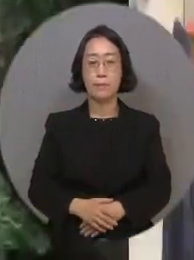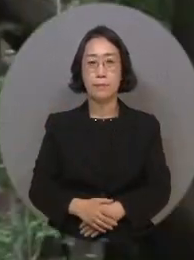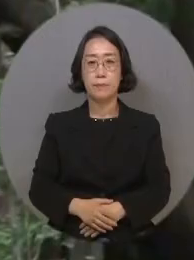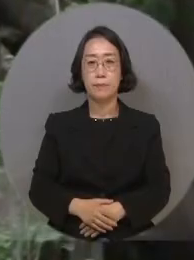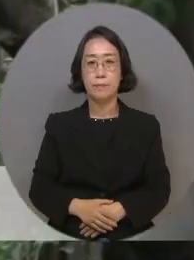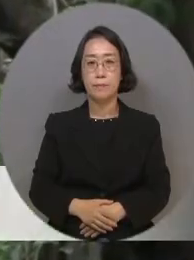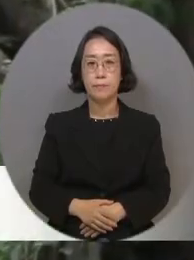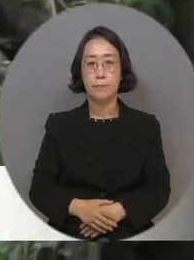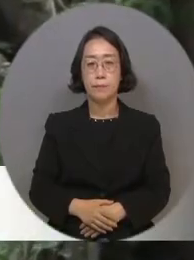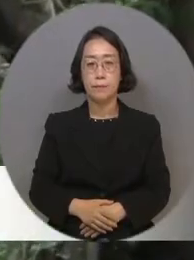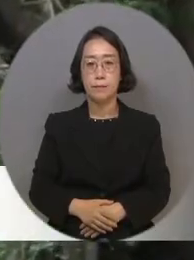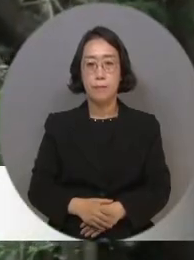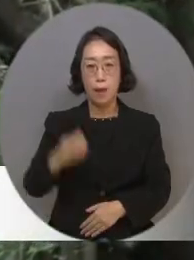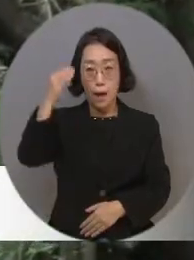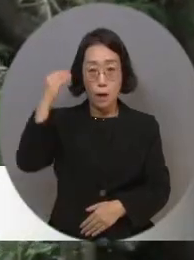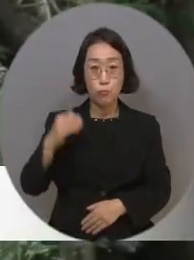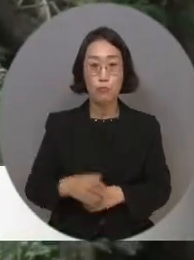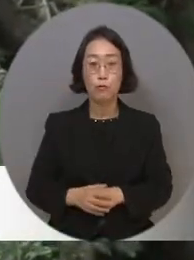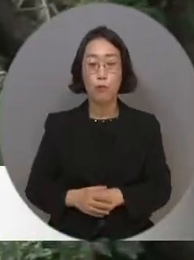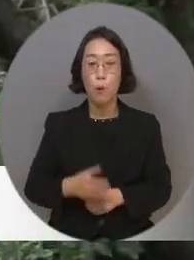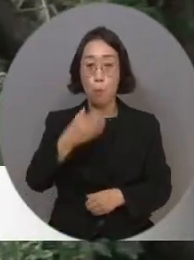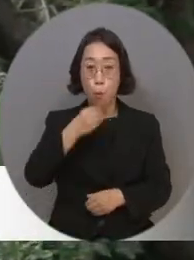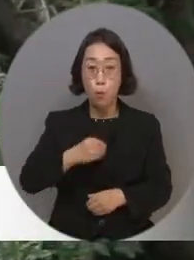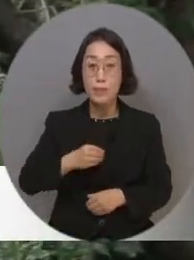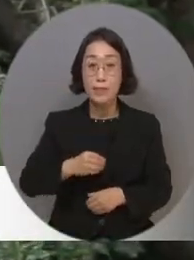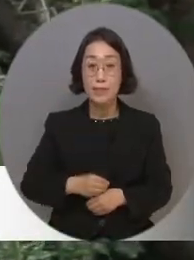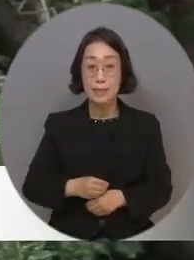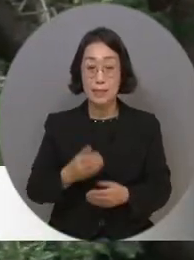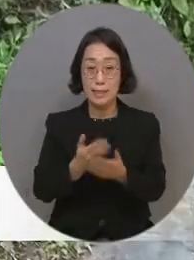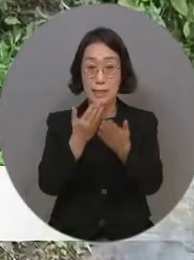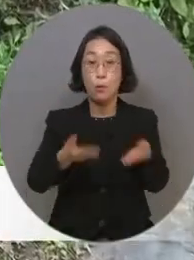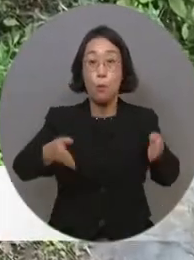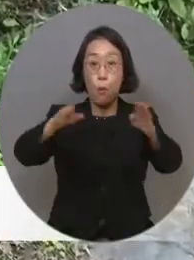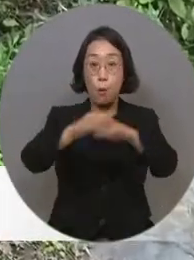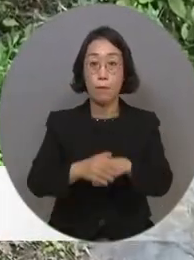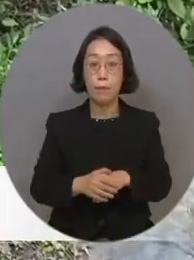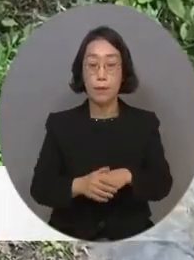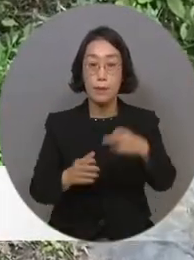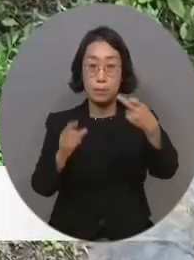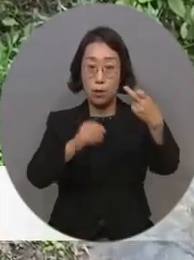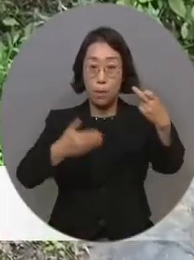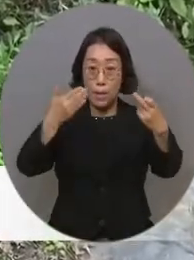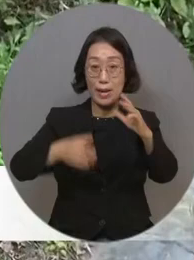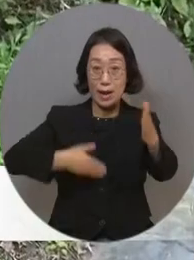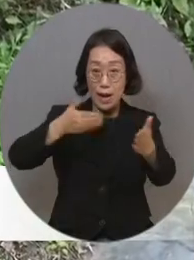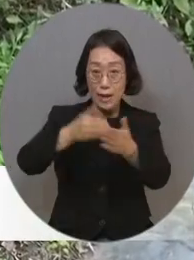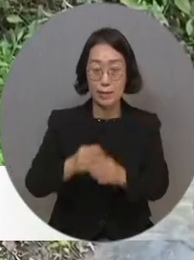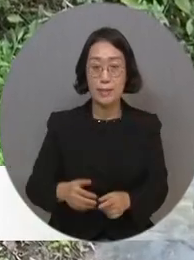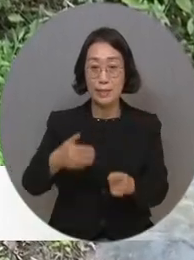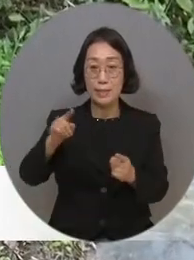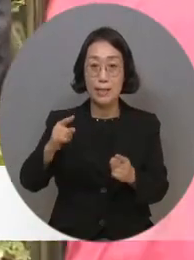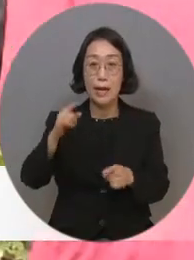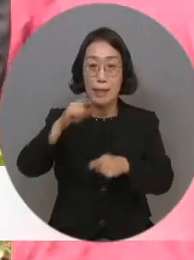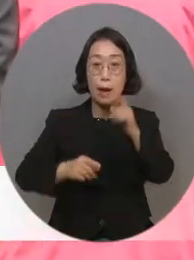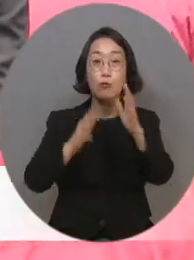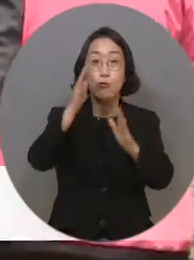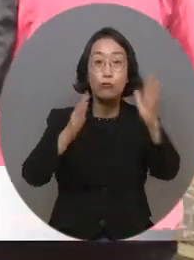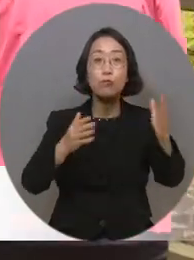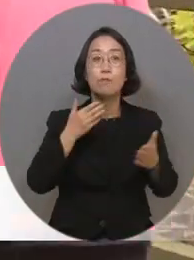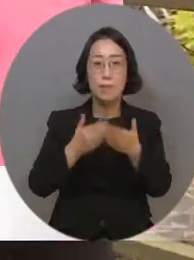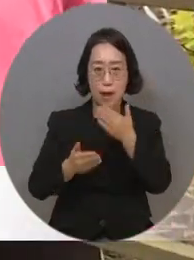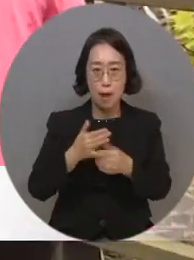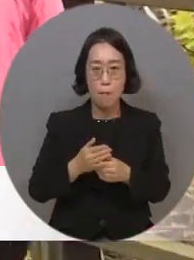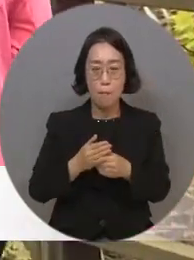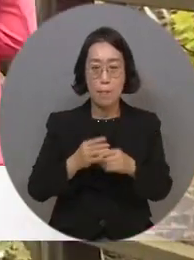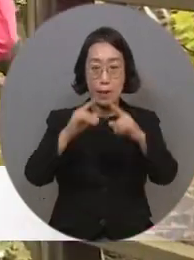점검했습니다 한국산림복지진흥원이 다음 달 8일까지 2024년 1차 숲체험 교육사업 나눔수